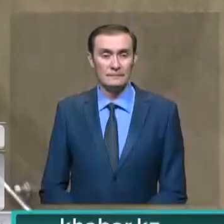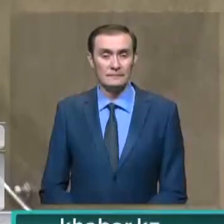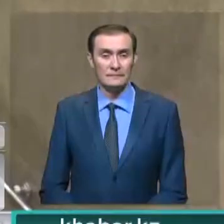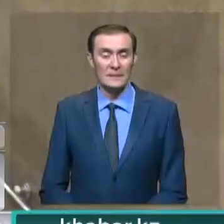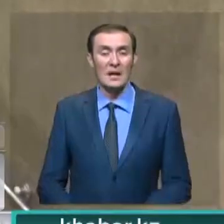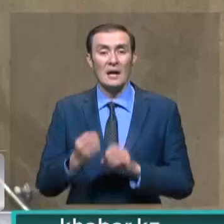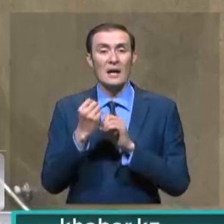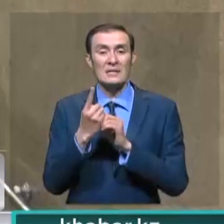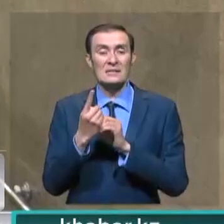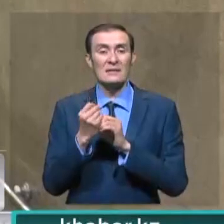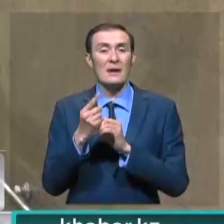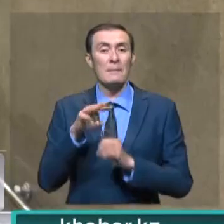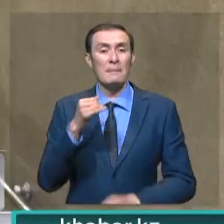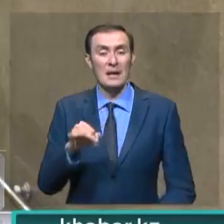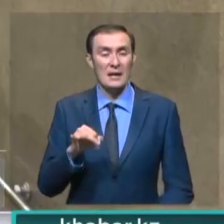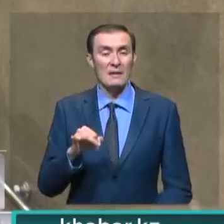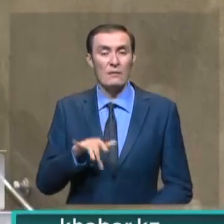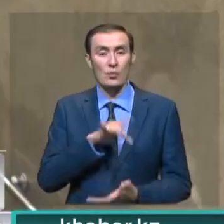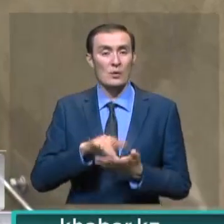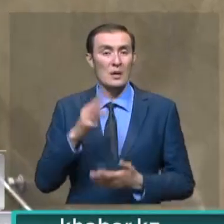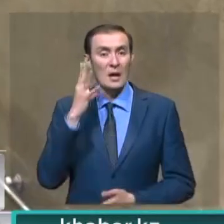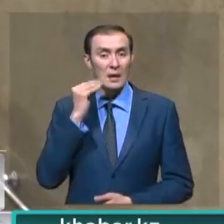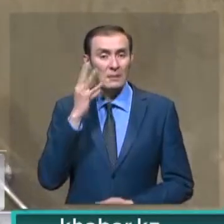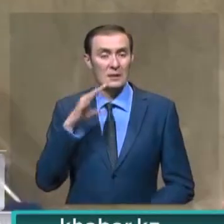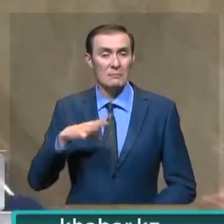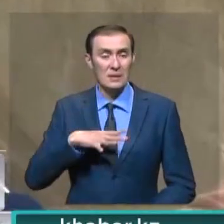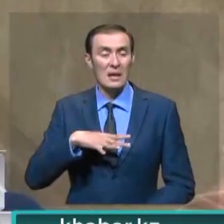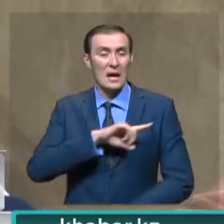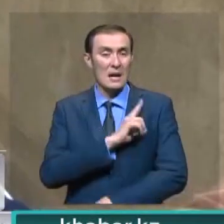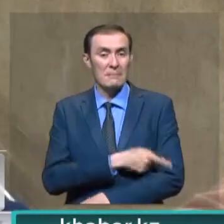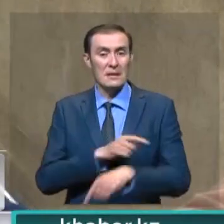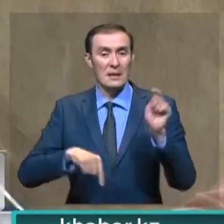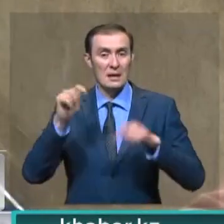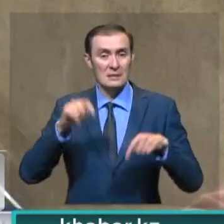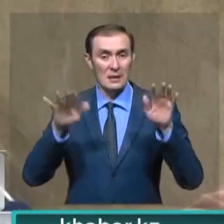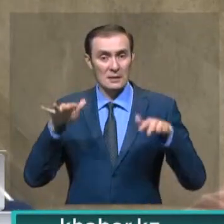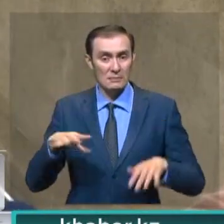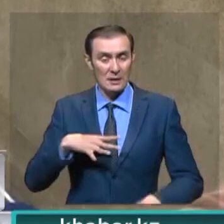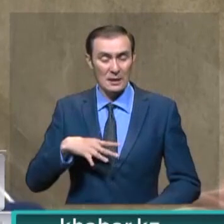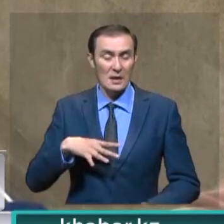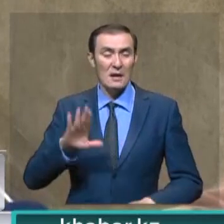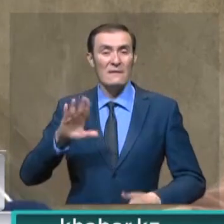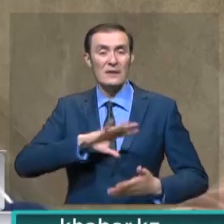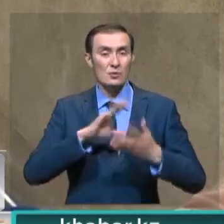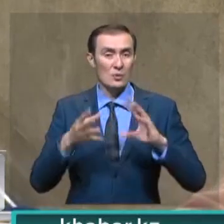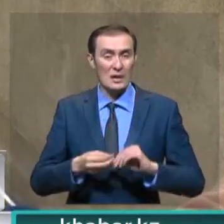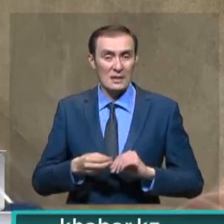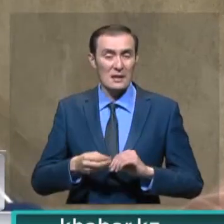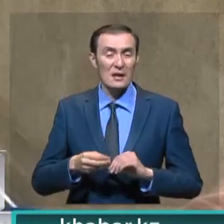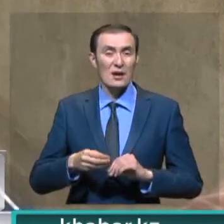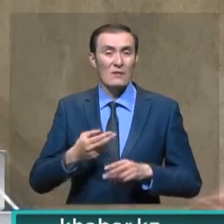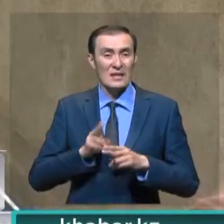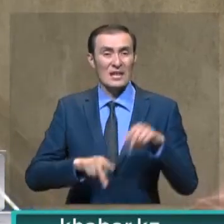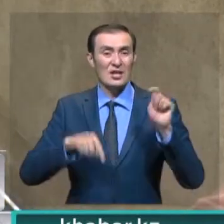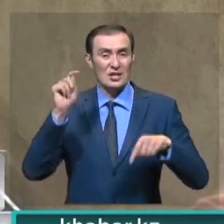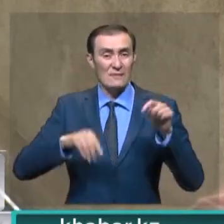11 мая текущего года в городе Алматы прошел обильные осадки, в результате чего вся дождевая